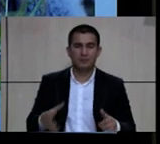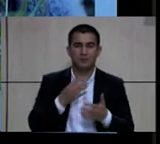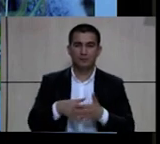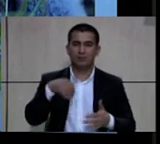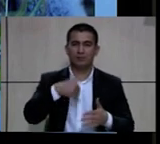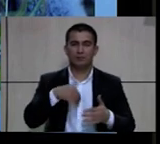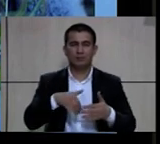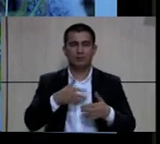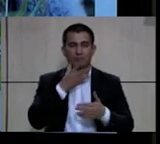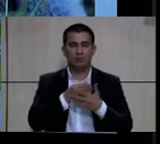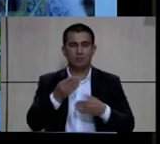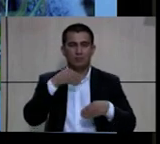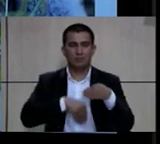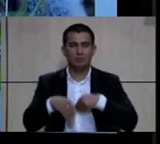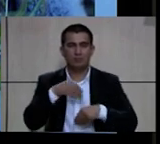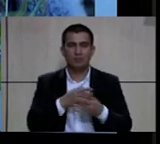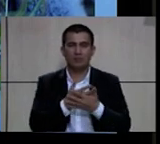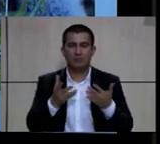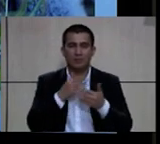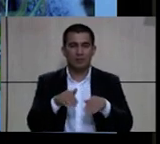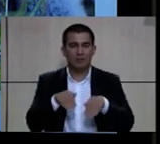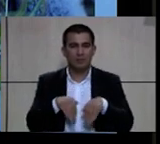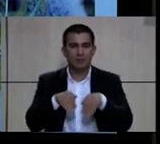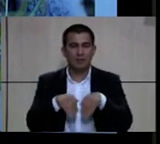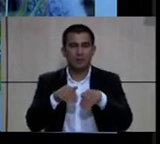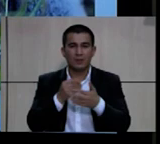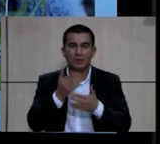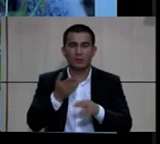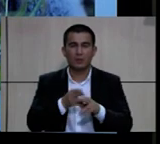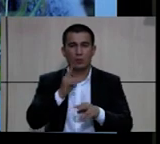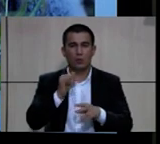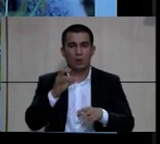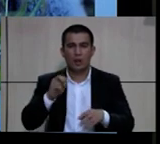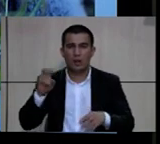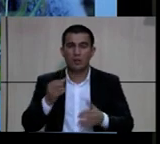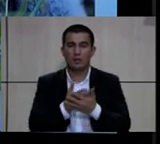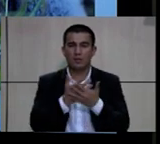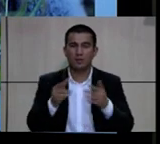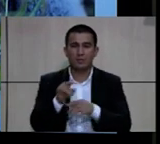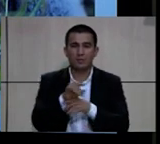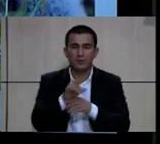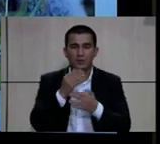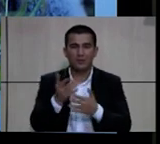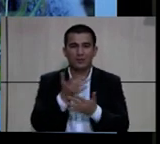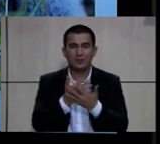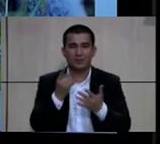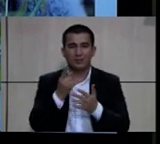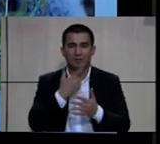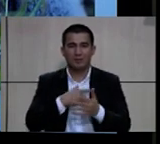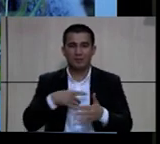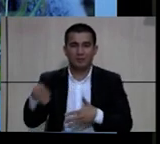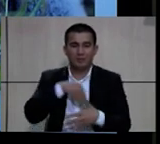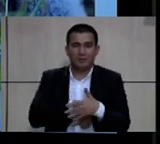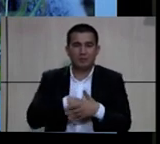Xaltalilar. Xaltalilarimizga kengurular, koalalar, xaltali sichqonlar kiradi.